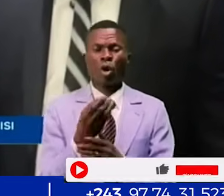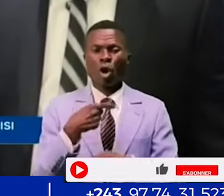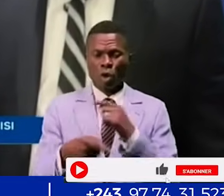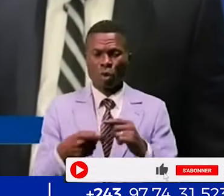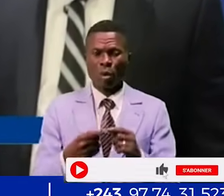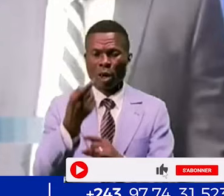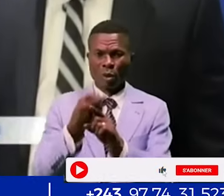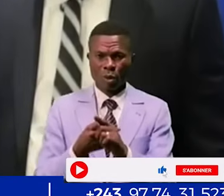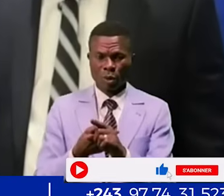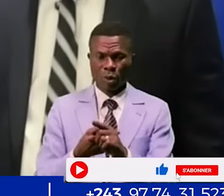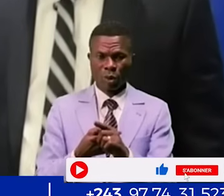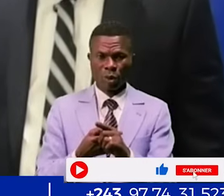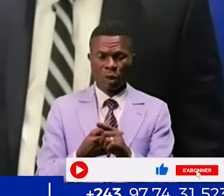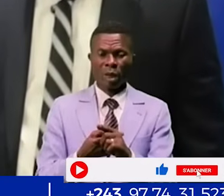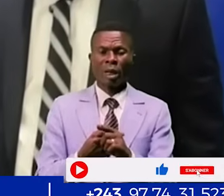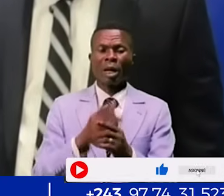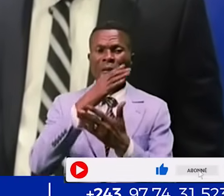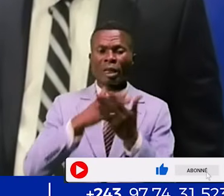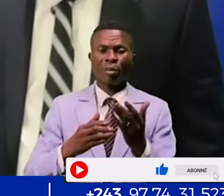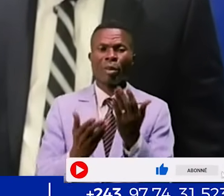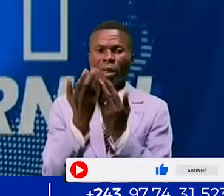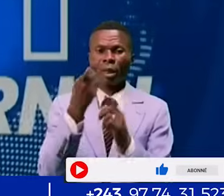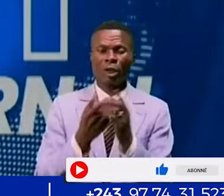de mi-juillet.